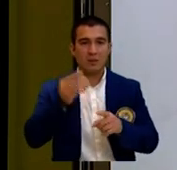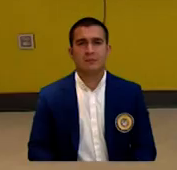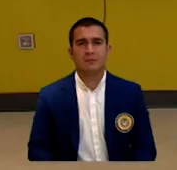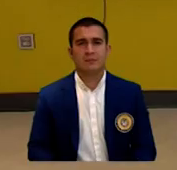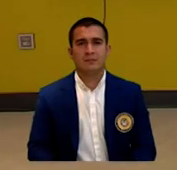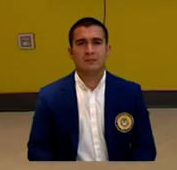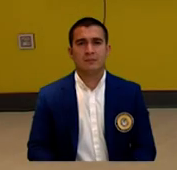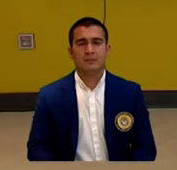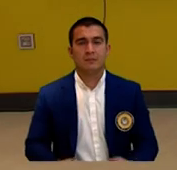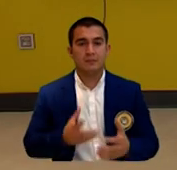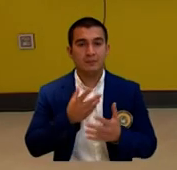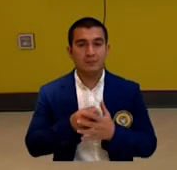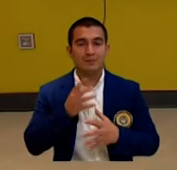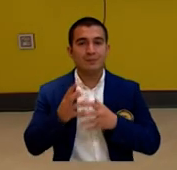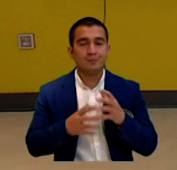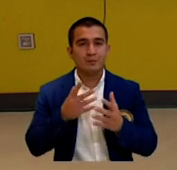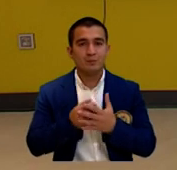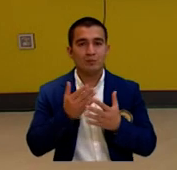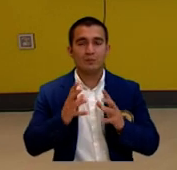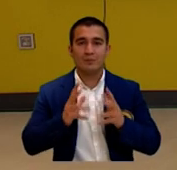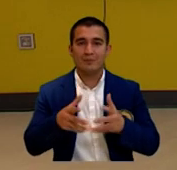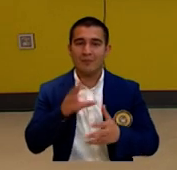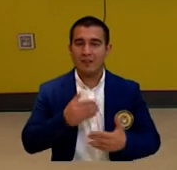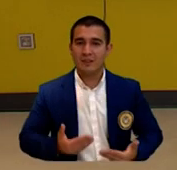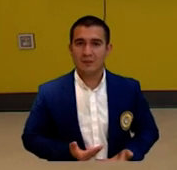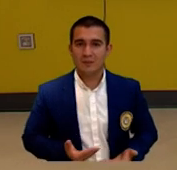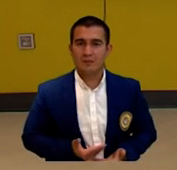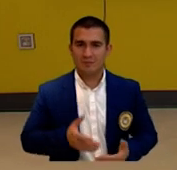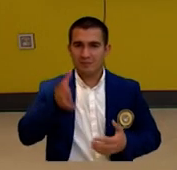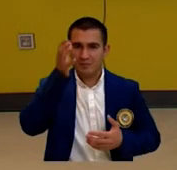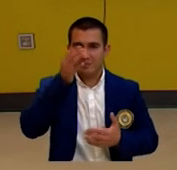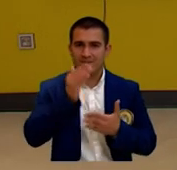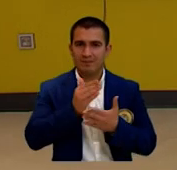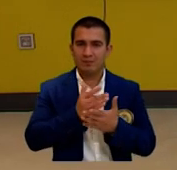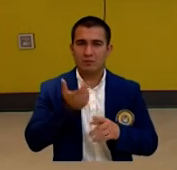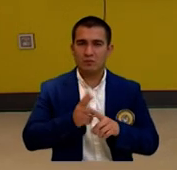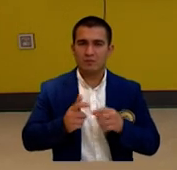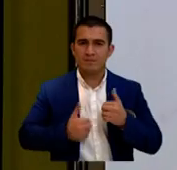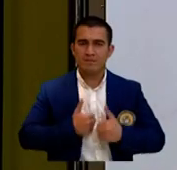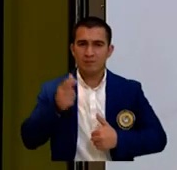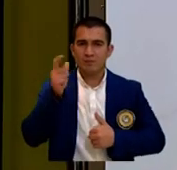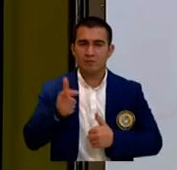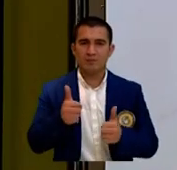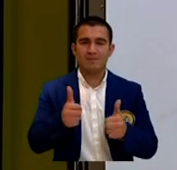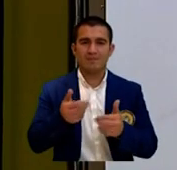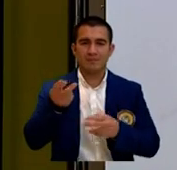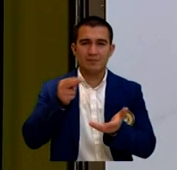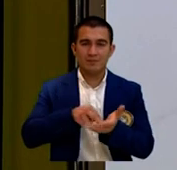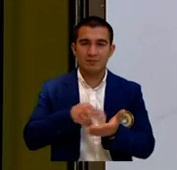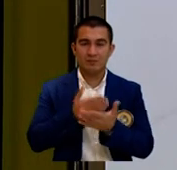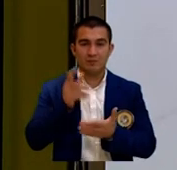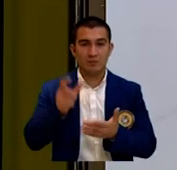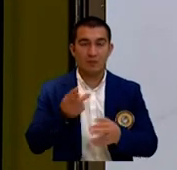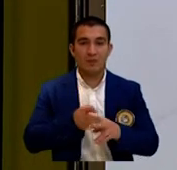o'tgan. Dunyoda yashash, komil, ziyoli, odil bo'lish uchun har bir shaxs